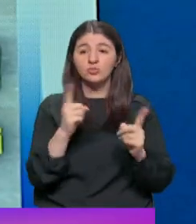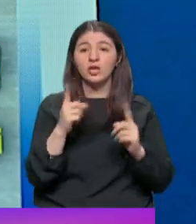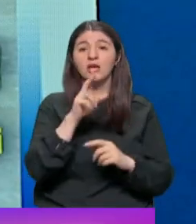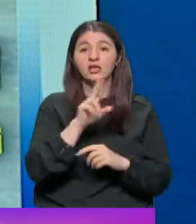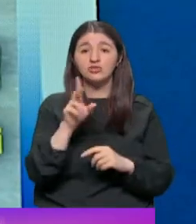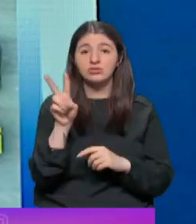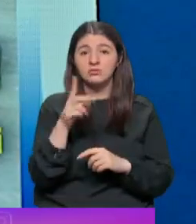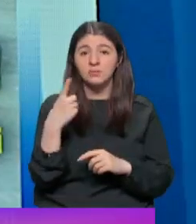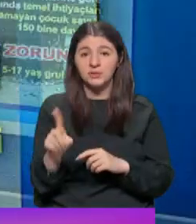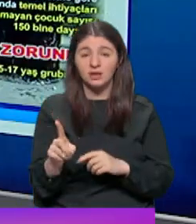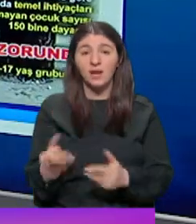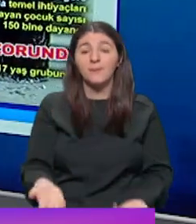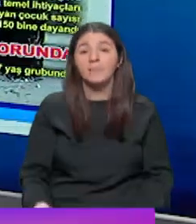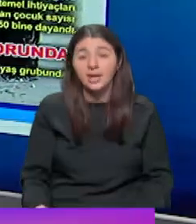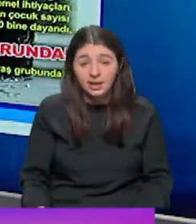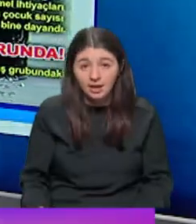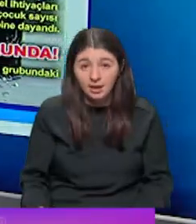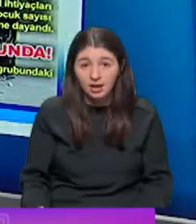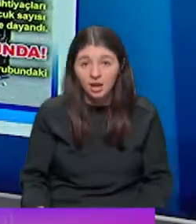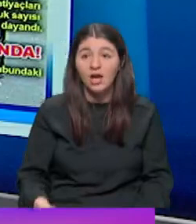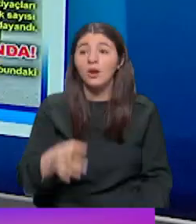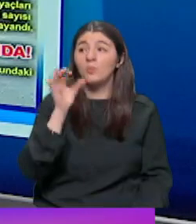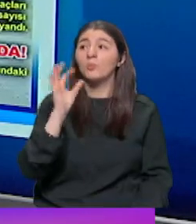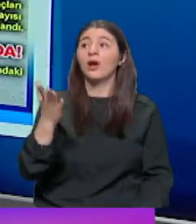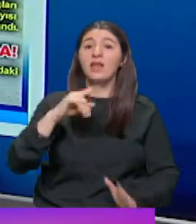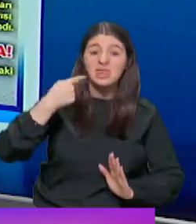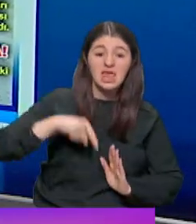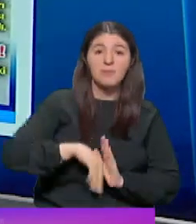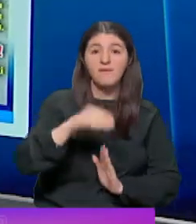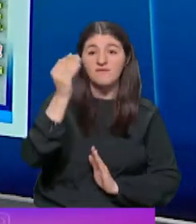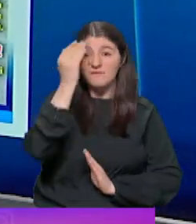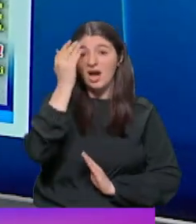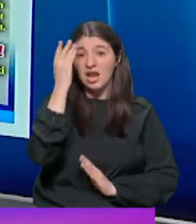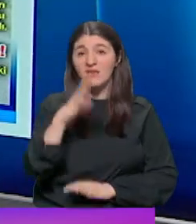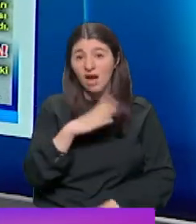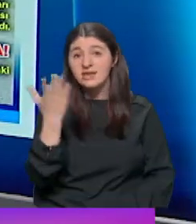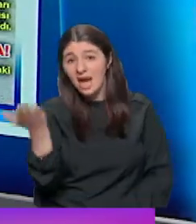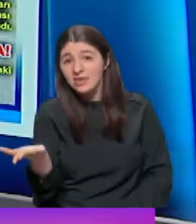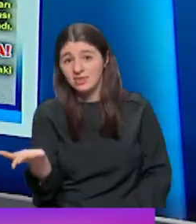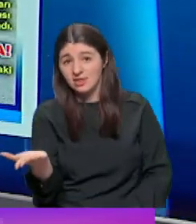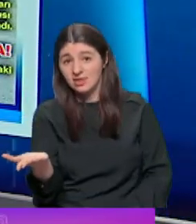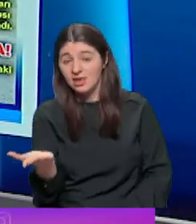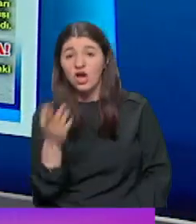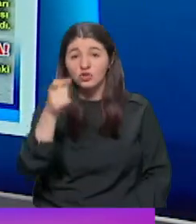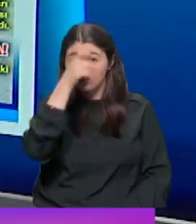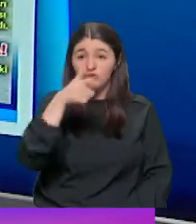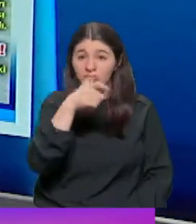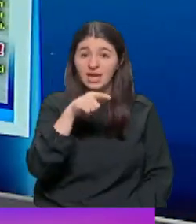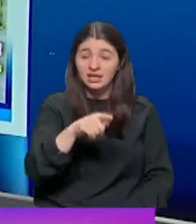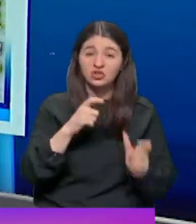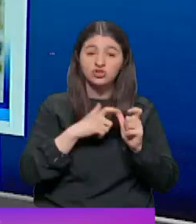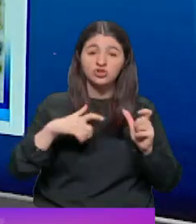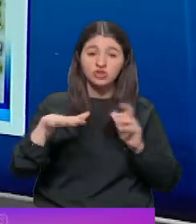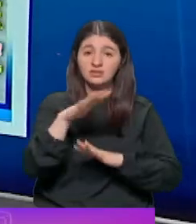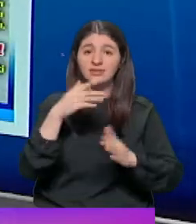720 bin. Peki bu kadar derin bir yoksulluk söz konusu iken ülkemizde